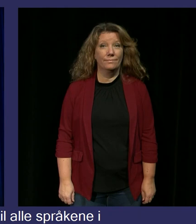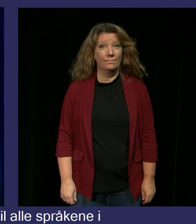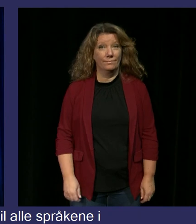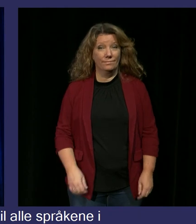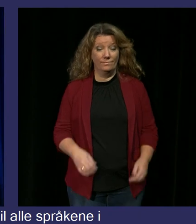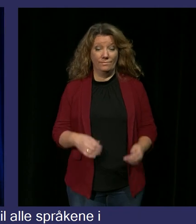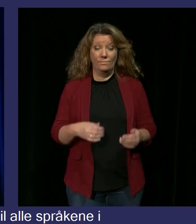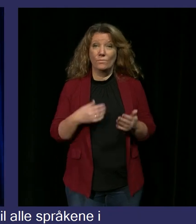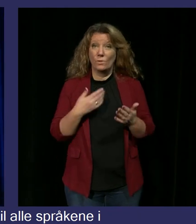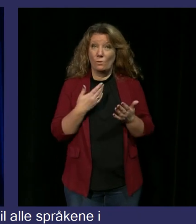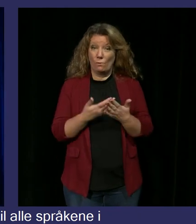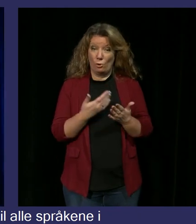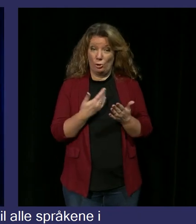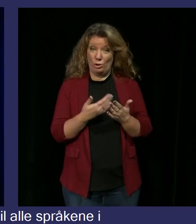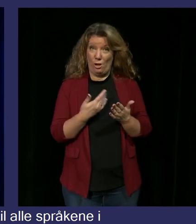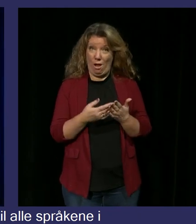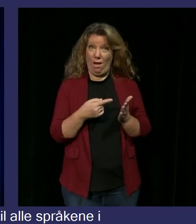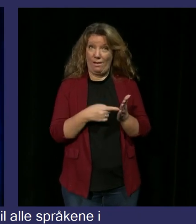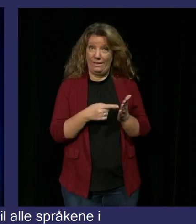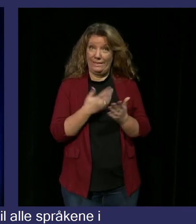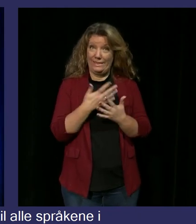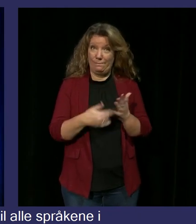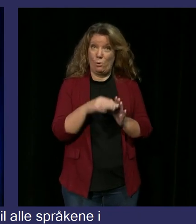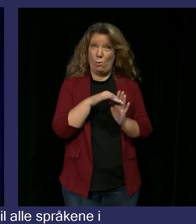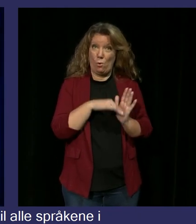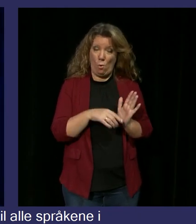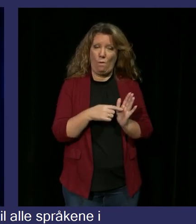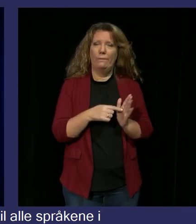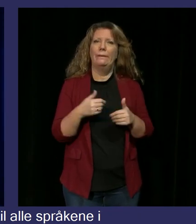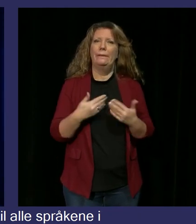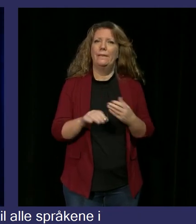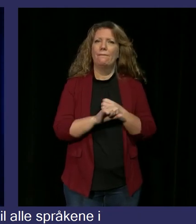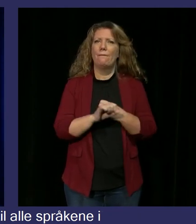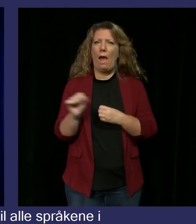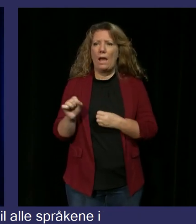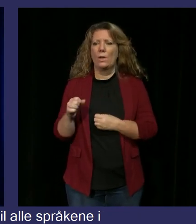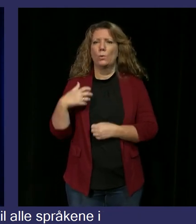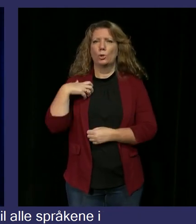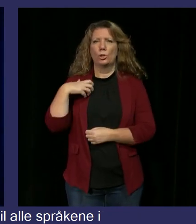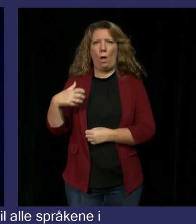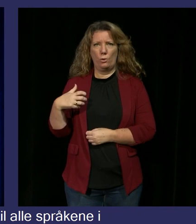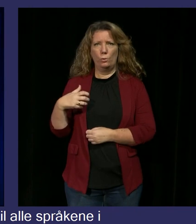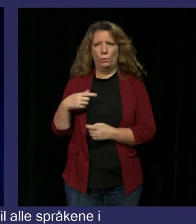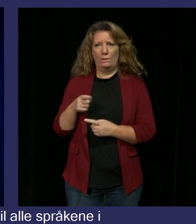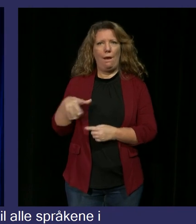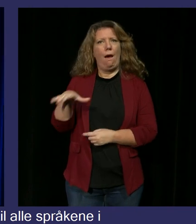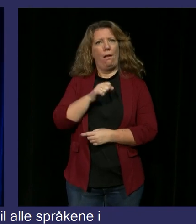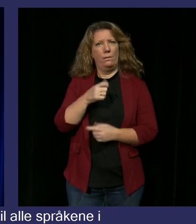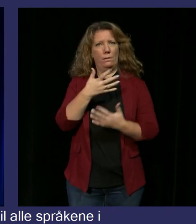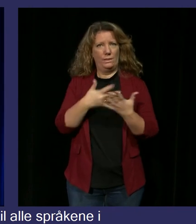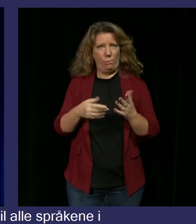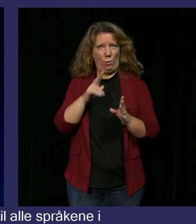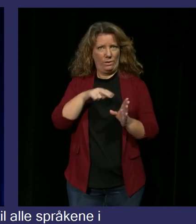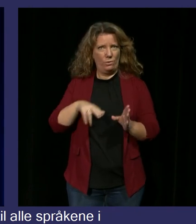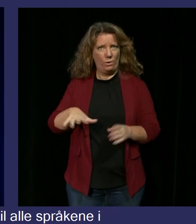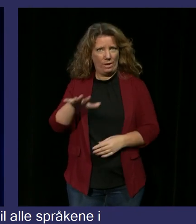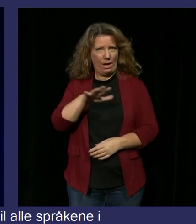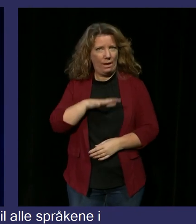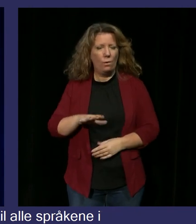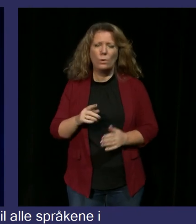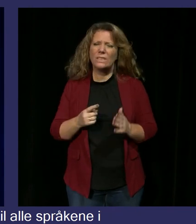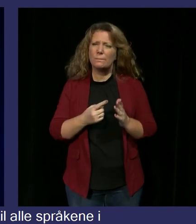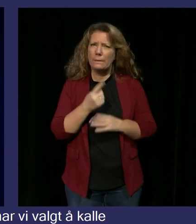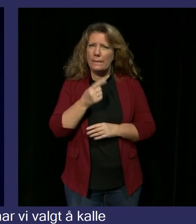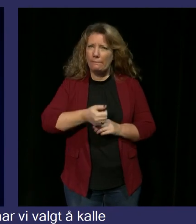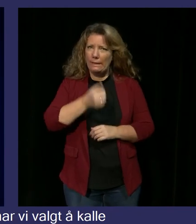Forslaget til språklov gir vern og status til alle språkene i Norge, og dette er særlig viktig for de